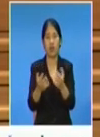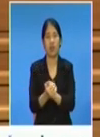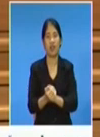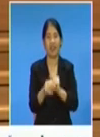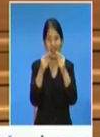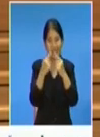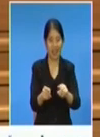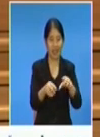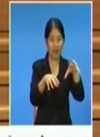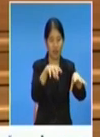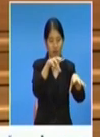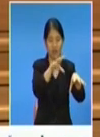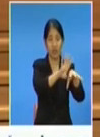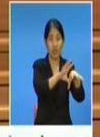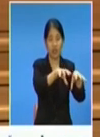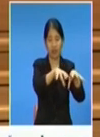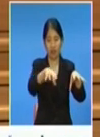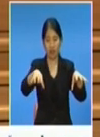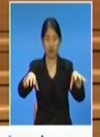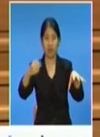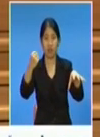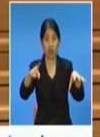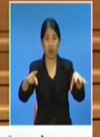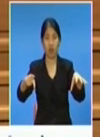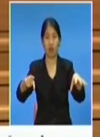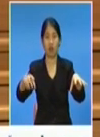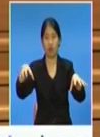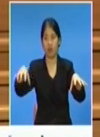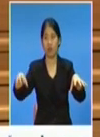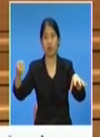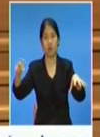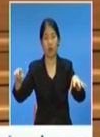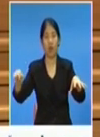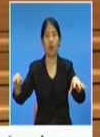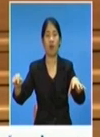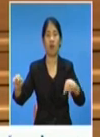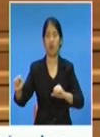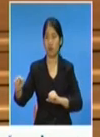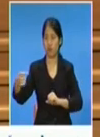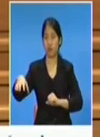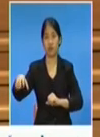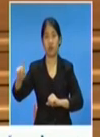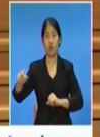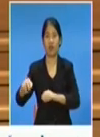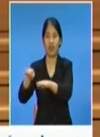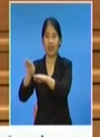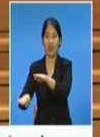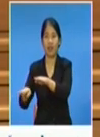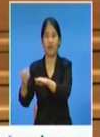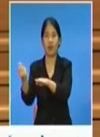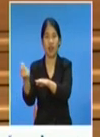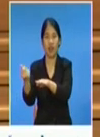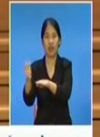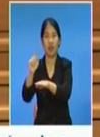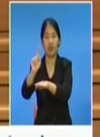บริษัทบริษัทที่12ที่ประมูลได้เสนอต่ำกว่าเขา 10,000 บาทครับแล้ว